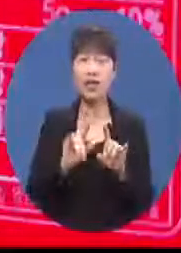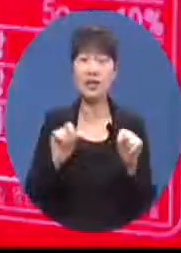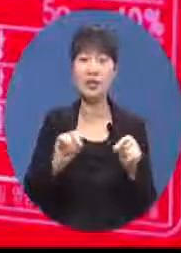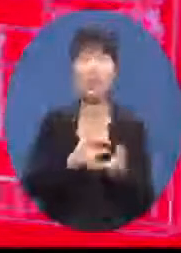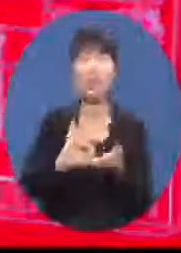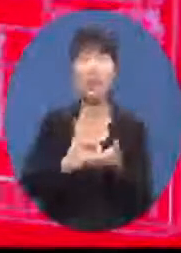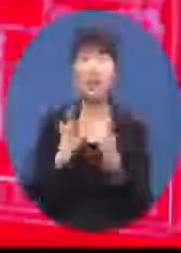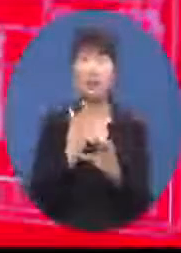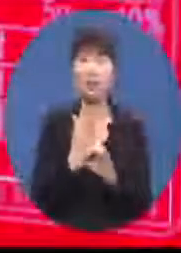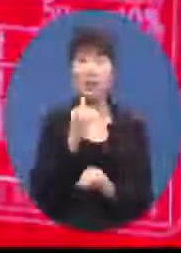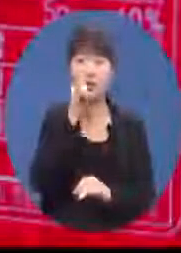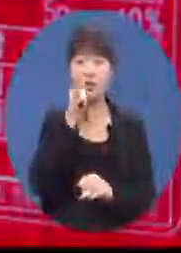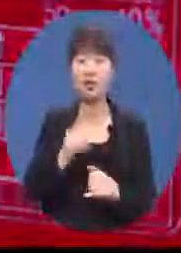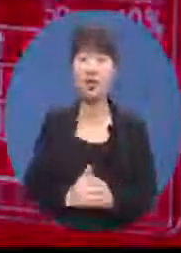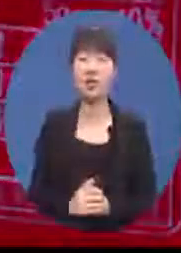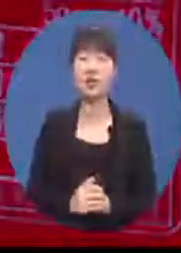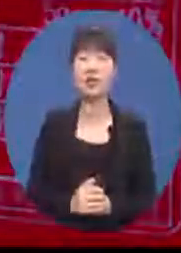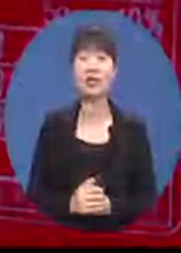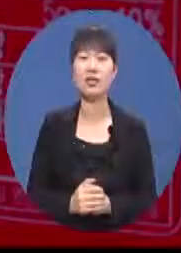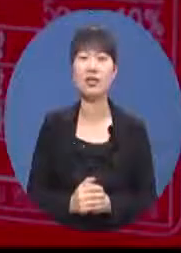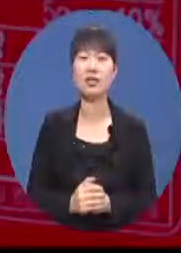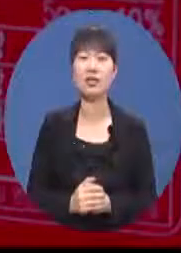있죠.